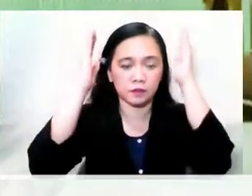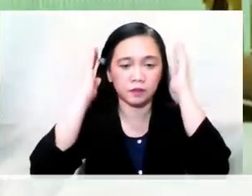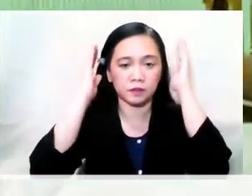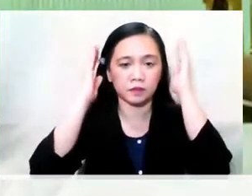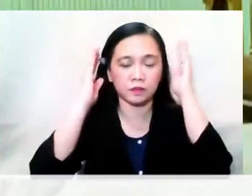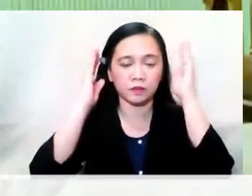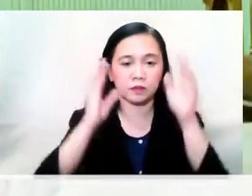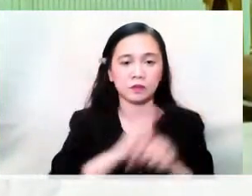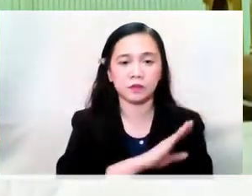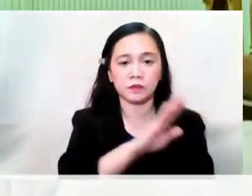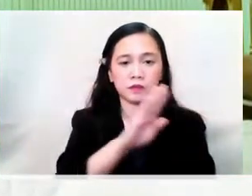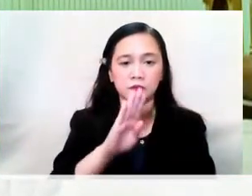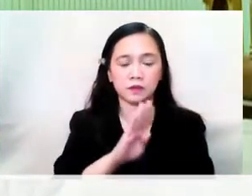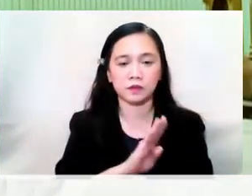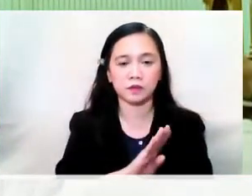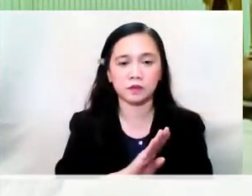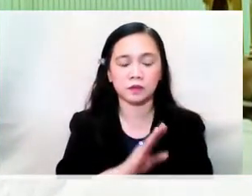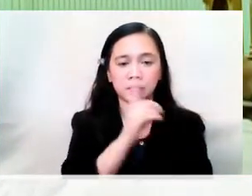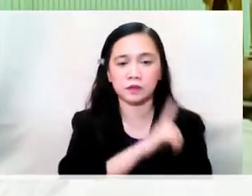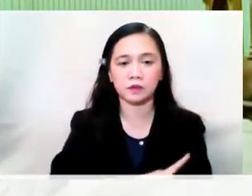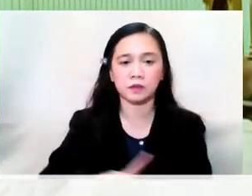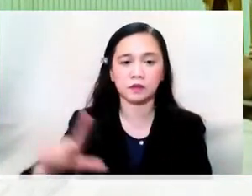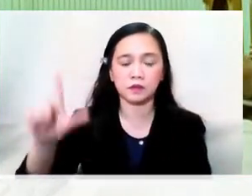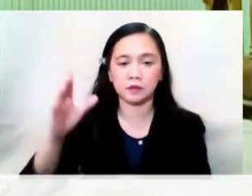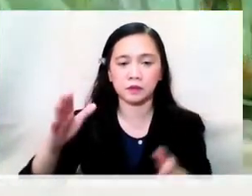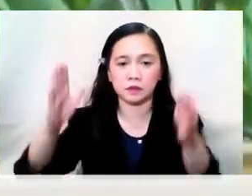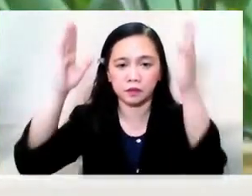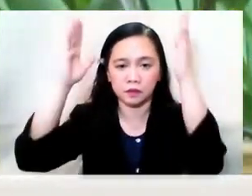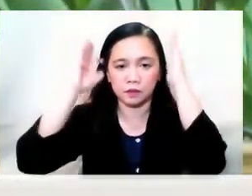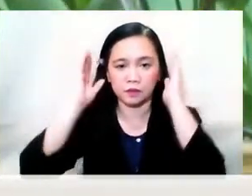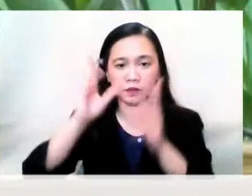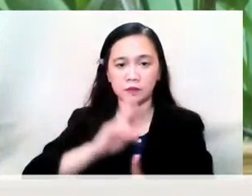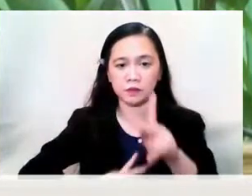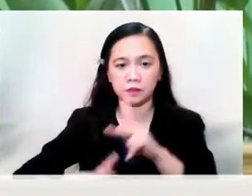bayan. Panginoon, dinggin mo ang iyong bayan.